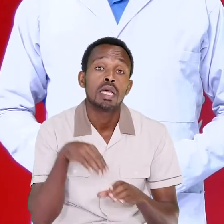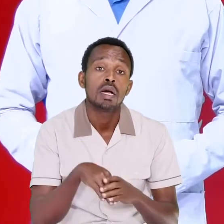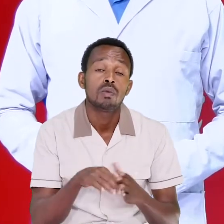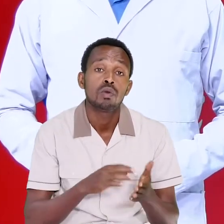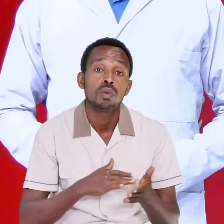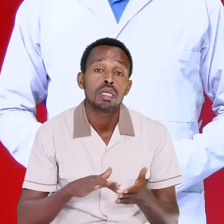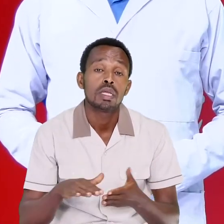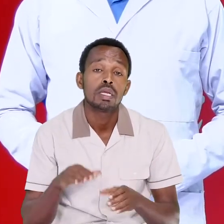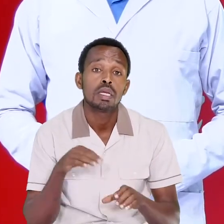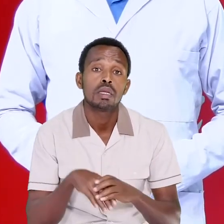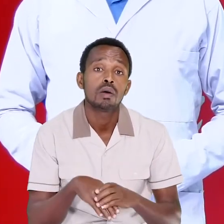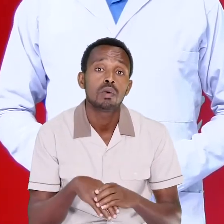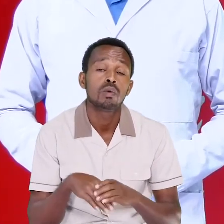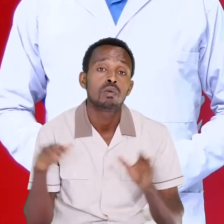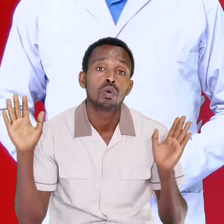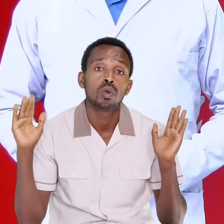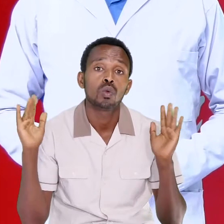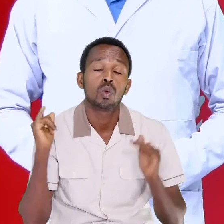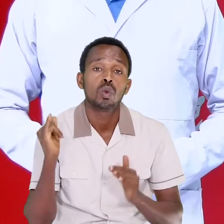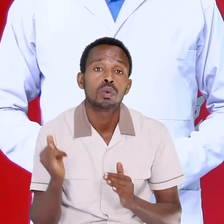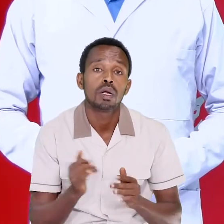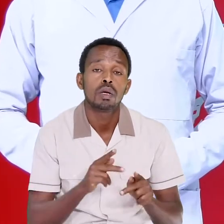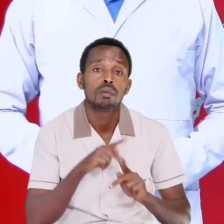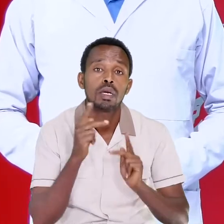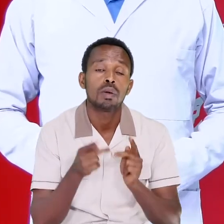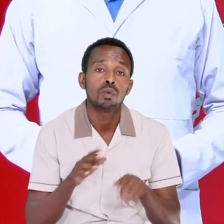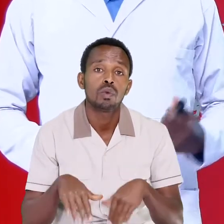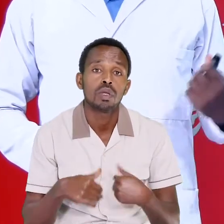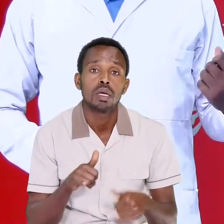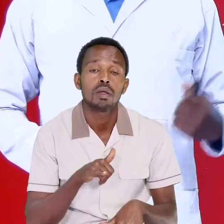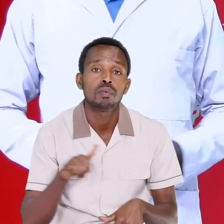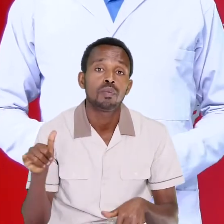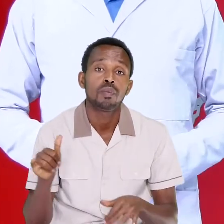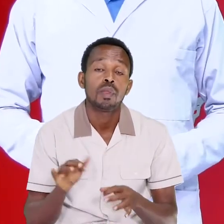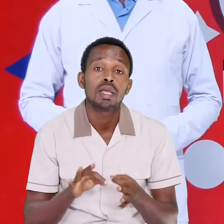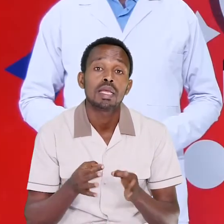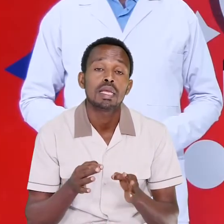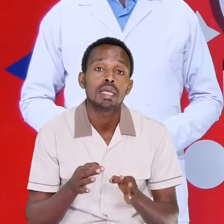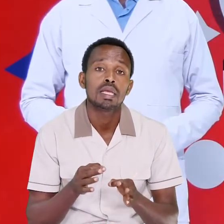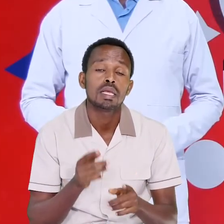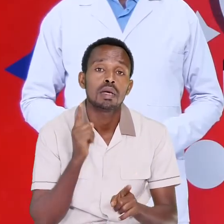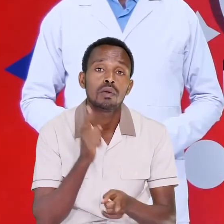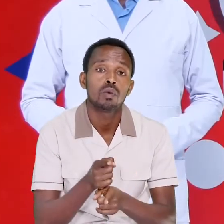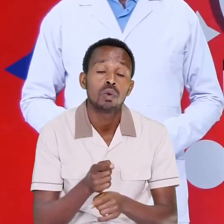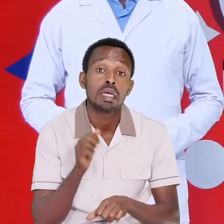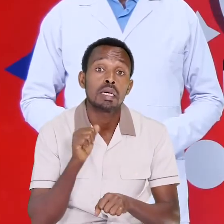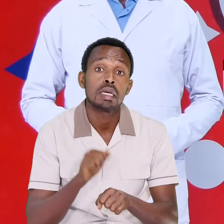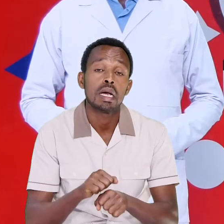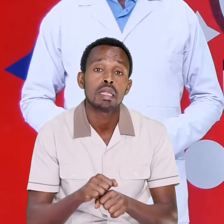keessatti ijoo biraa bakka bu'uusaa, akkasuma hiiki sirrii jecha kattaa